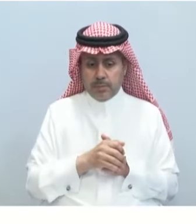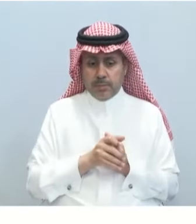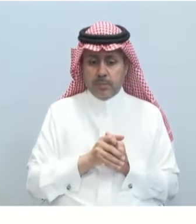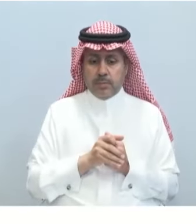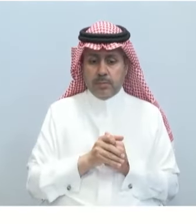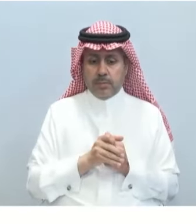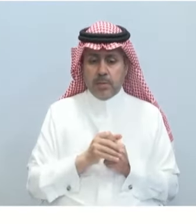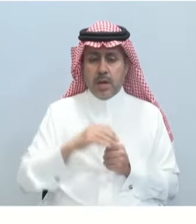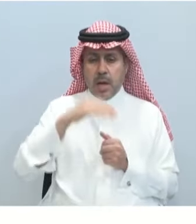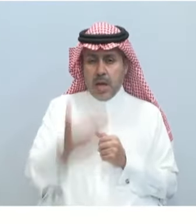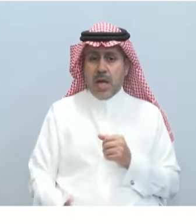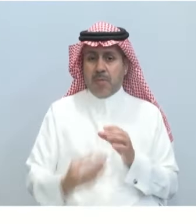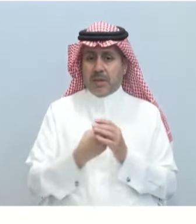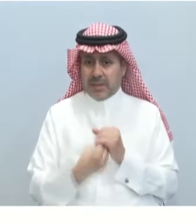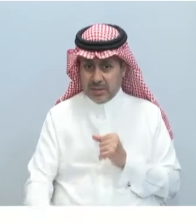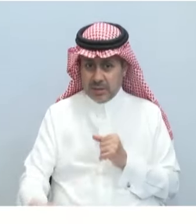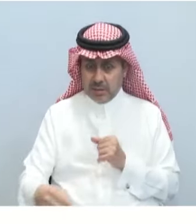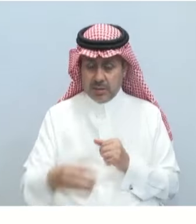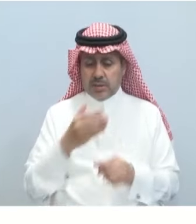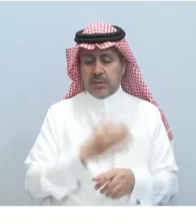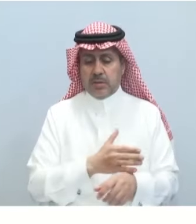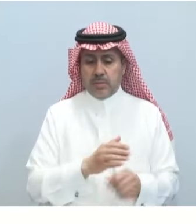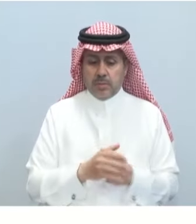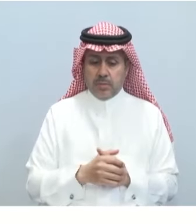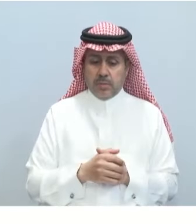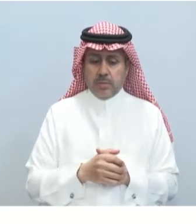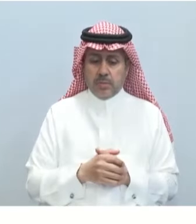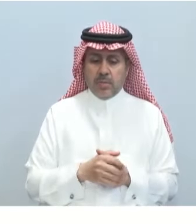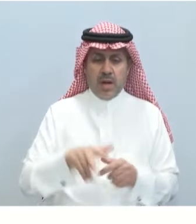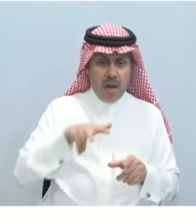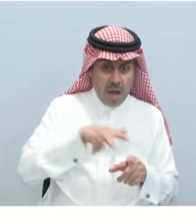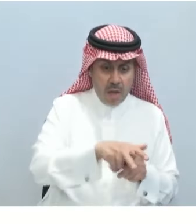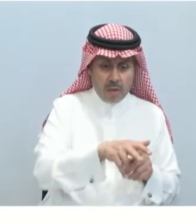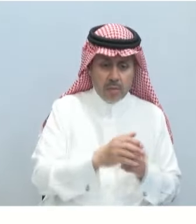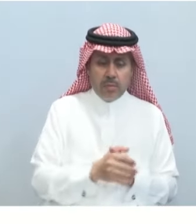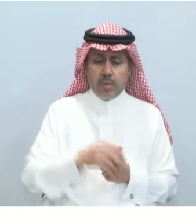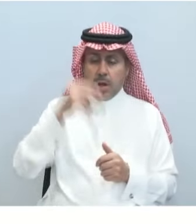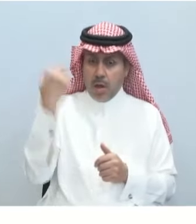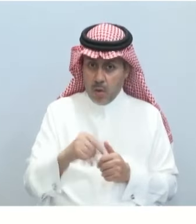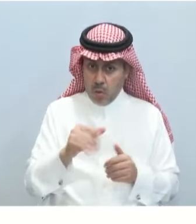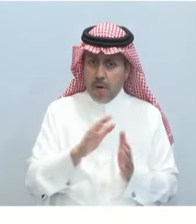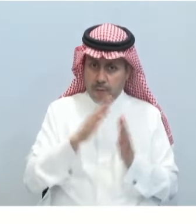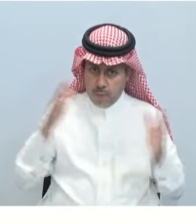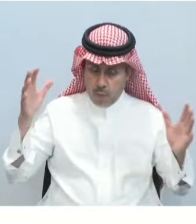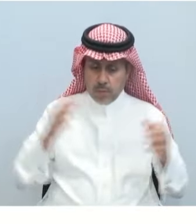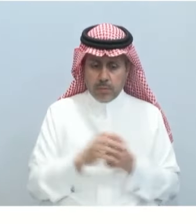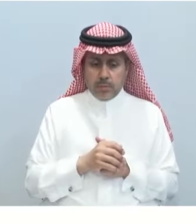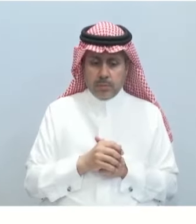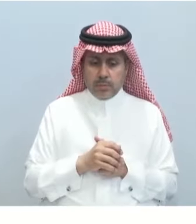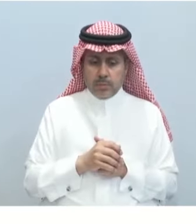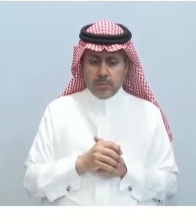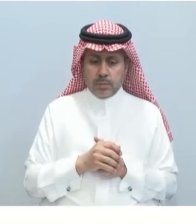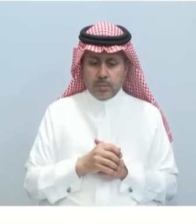عن ذلك سقوط جنينها فلاحظ معي ان هذا الاذى يضاعف تضاعف فيه العقوبه